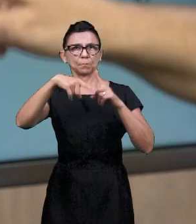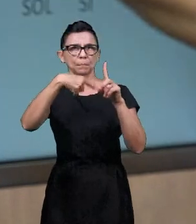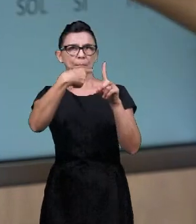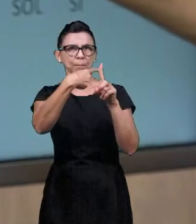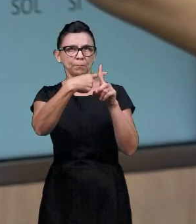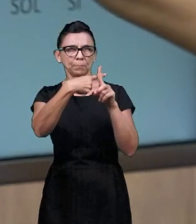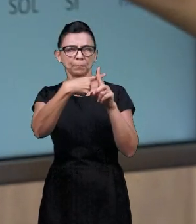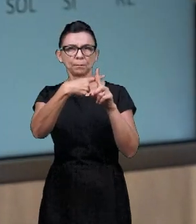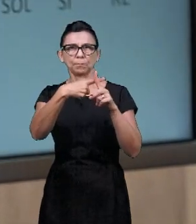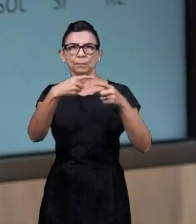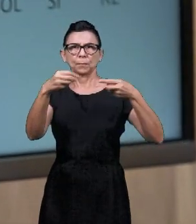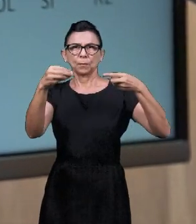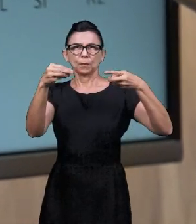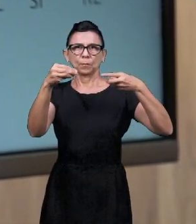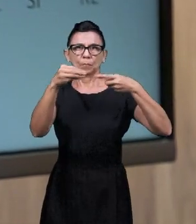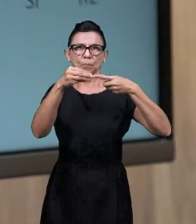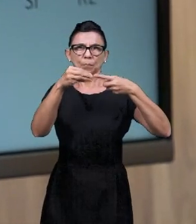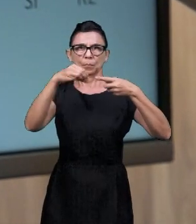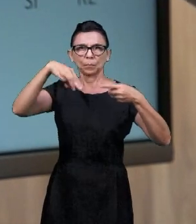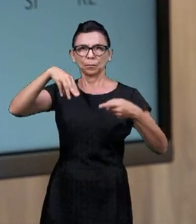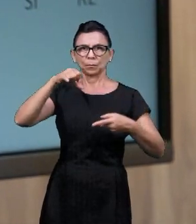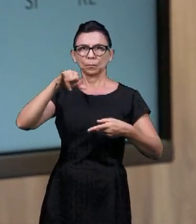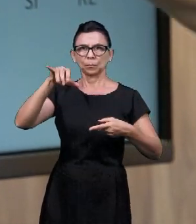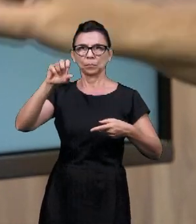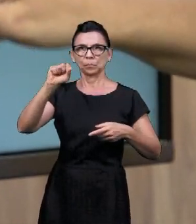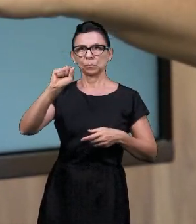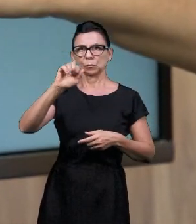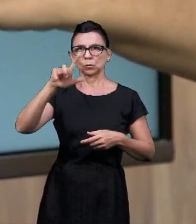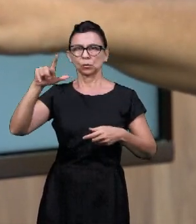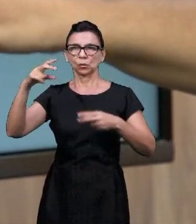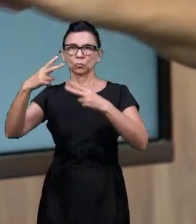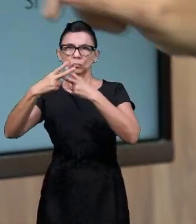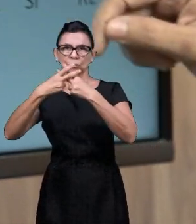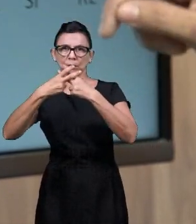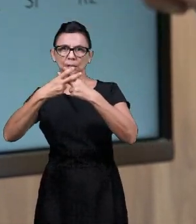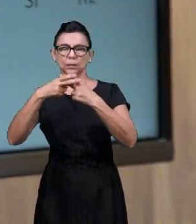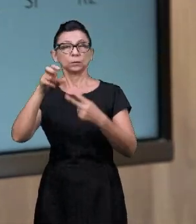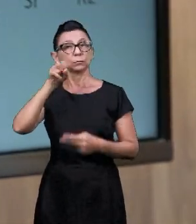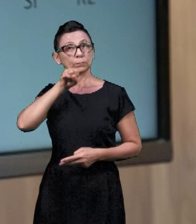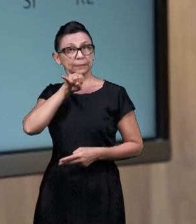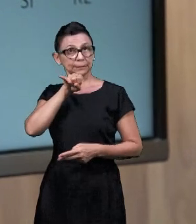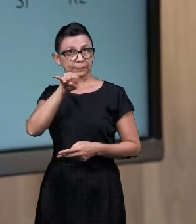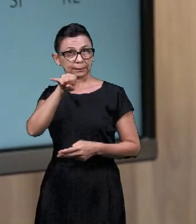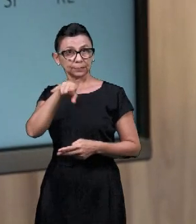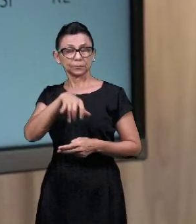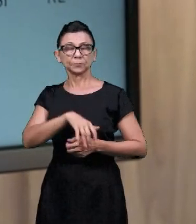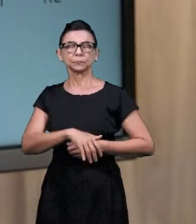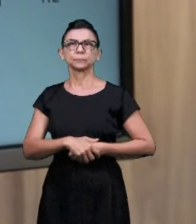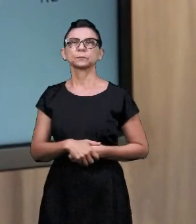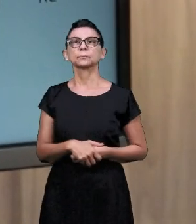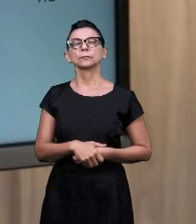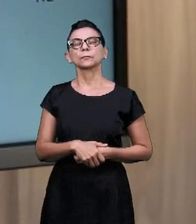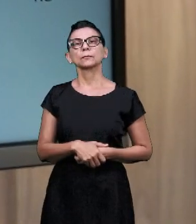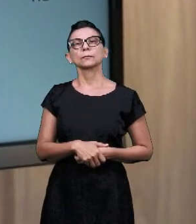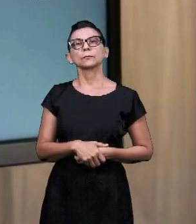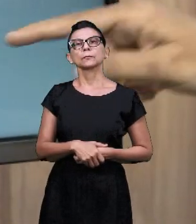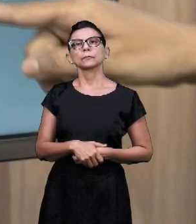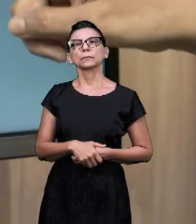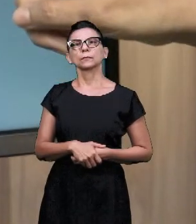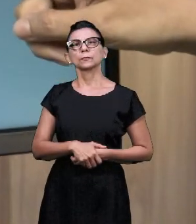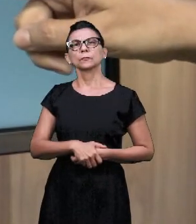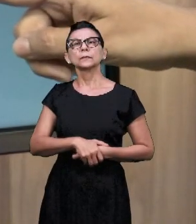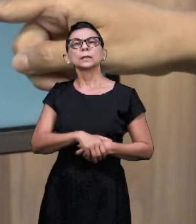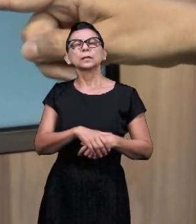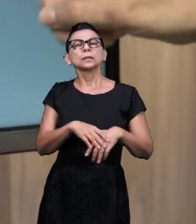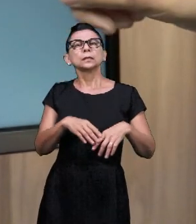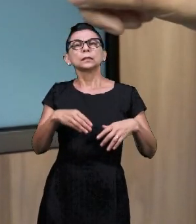sol dièse et si. Et l'accord de sol majeur, sol,